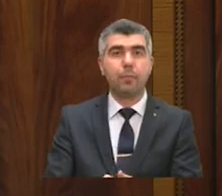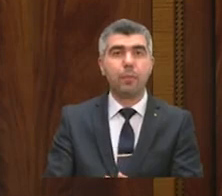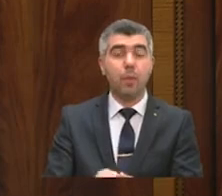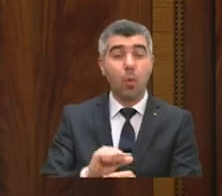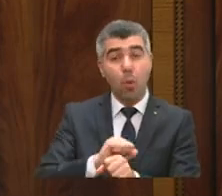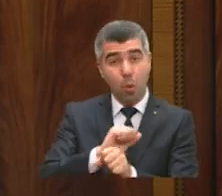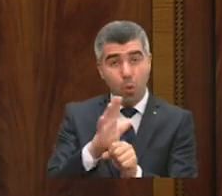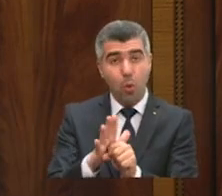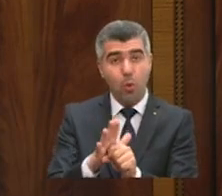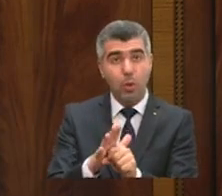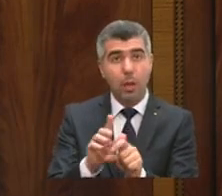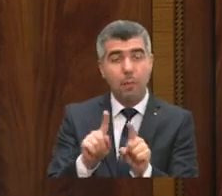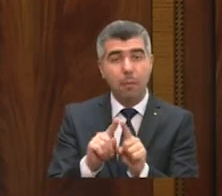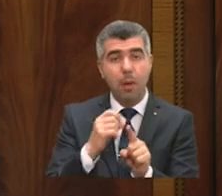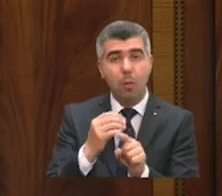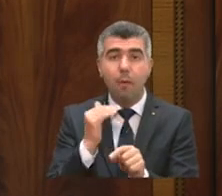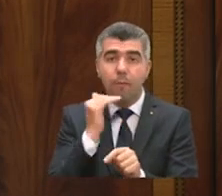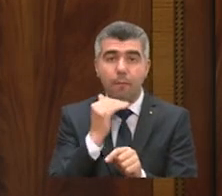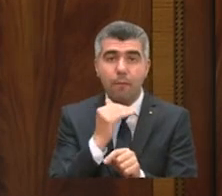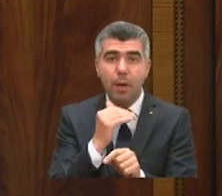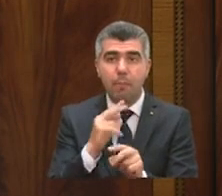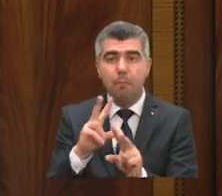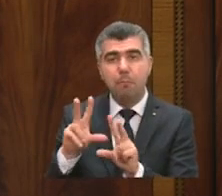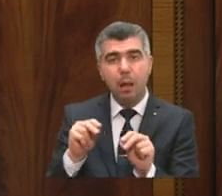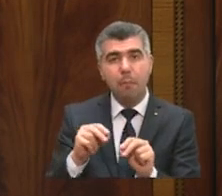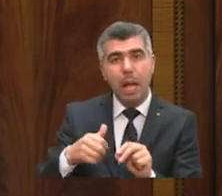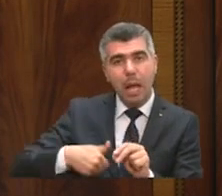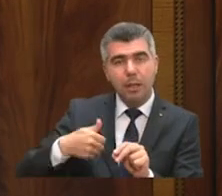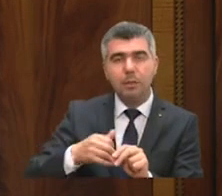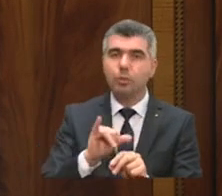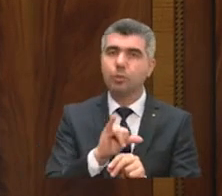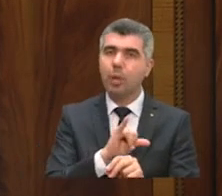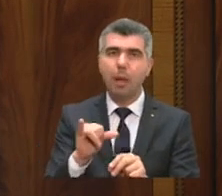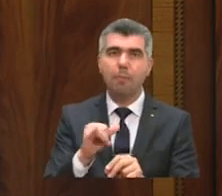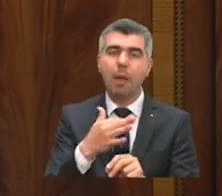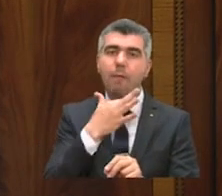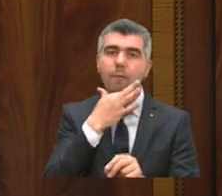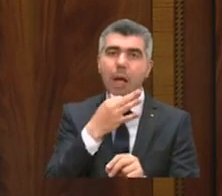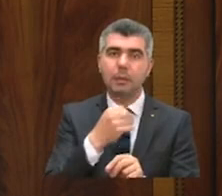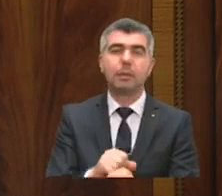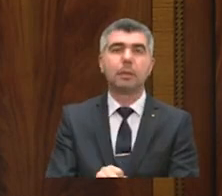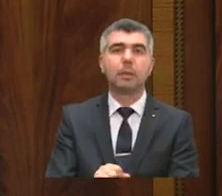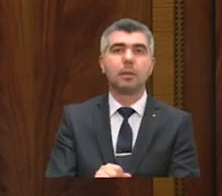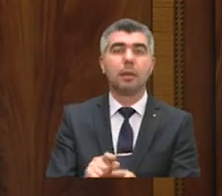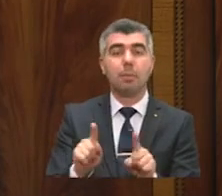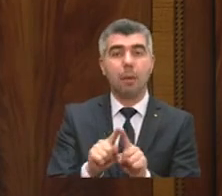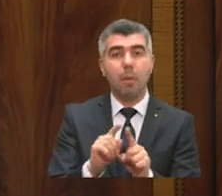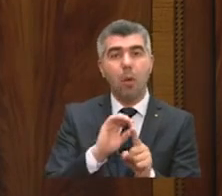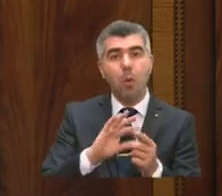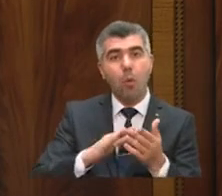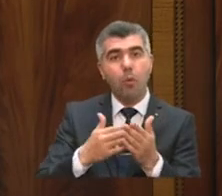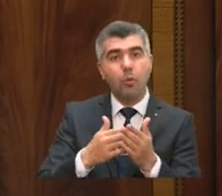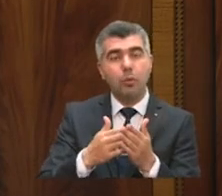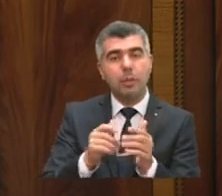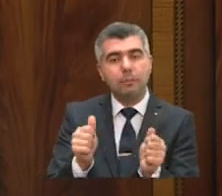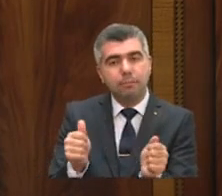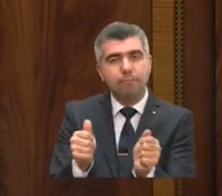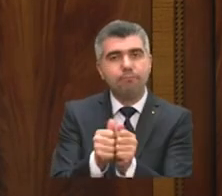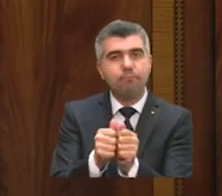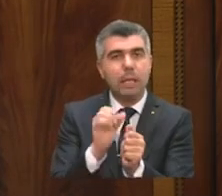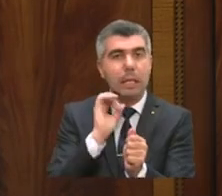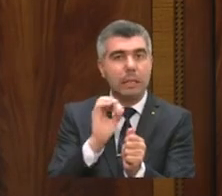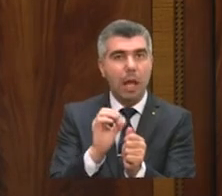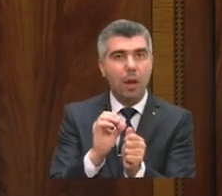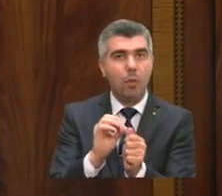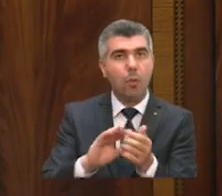المرض هذا ما كينتقلش بنفس السرعه، ما كيلتقل بسهوله لما كيكون واحد الالتحام والتخالط، وهذا الالتحام